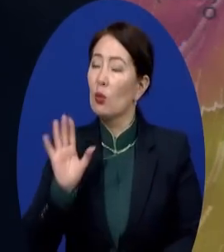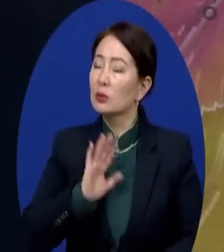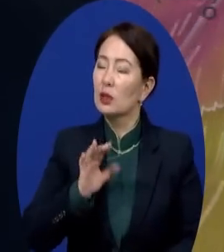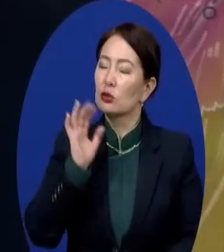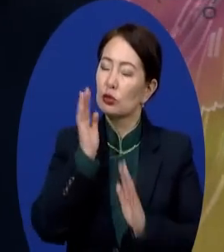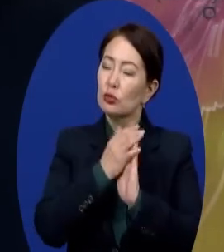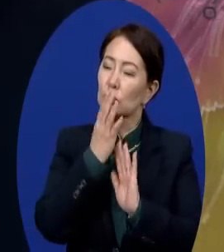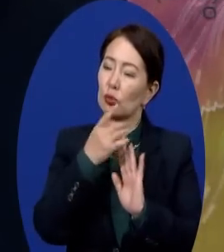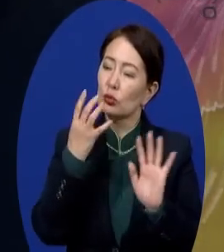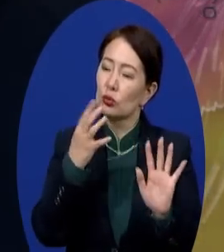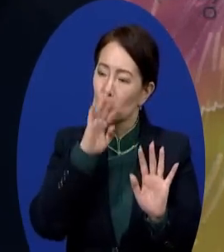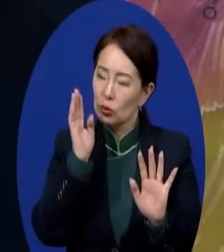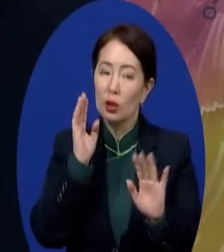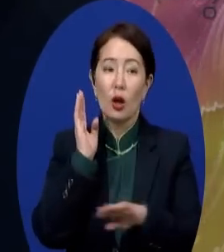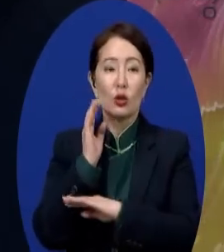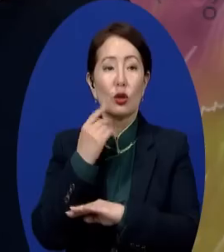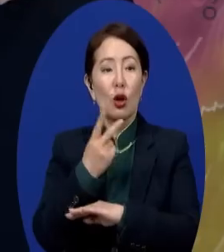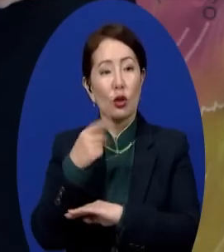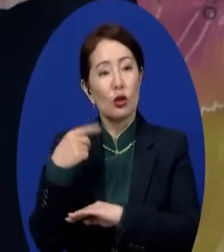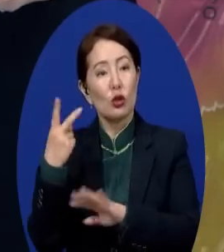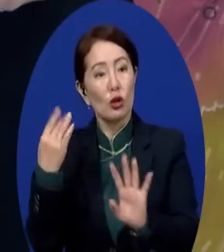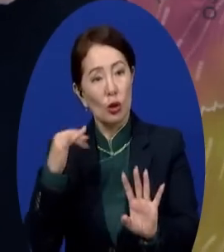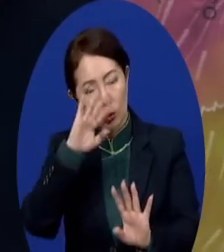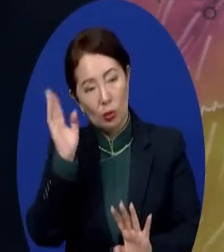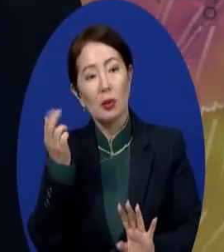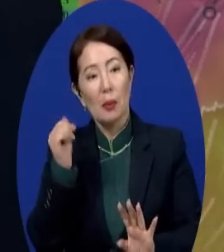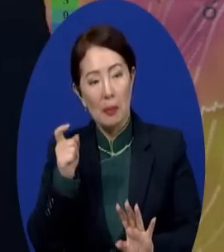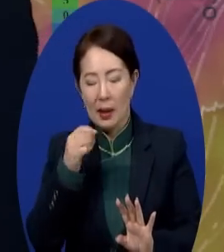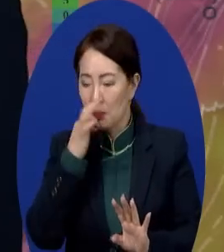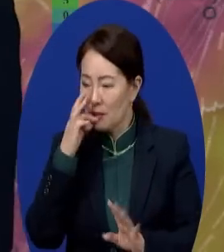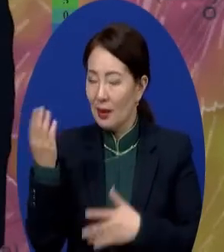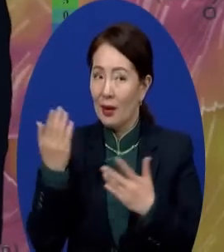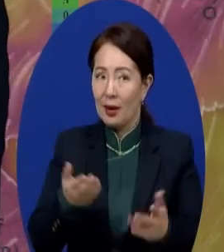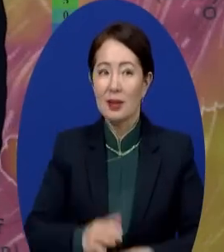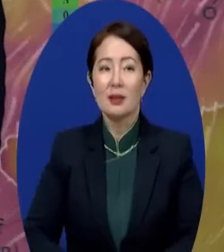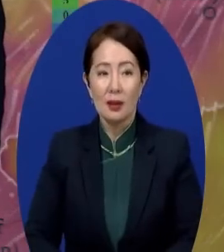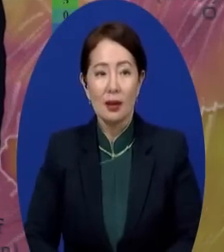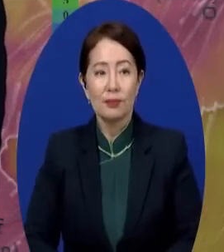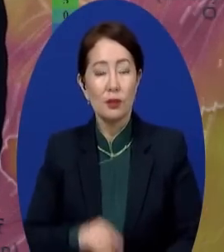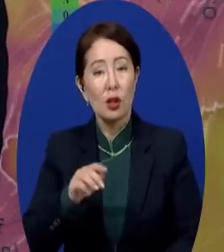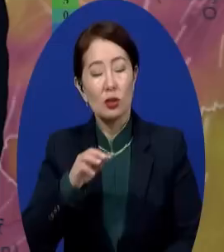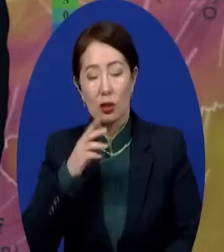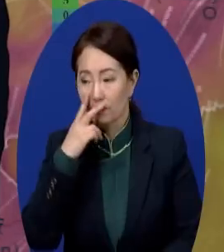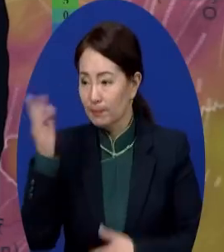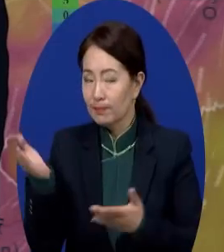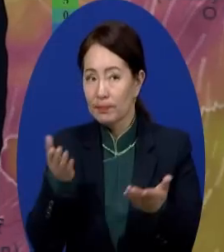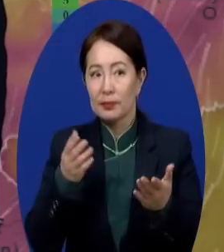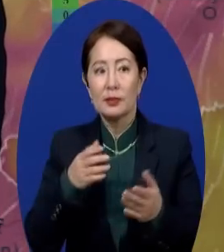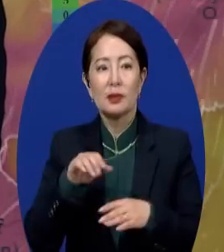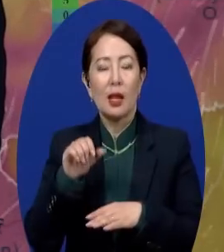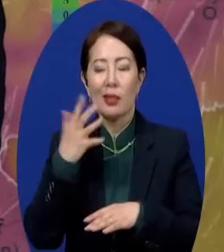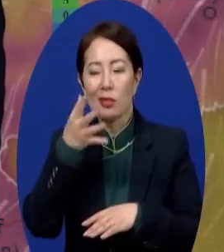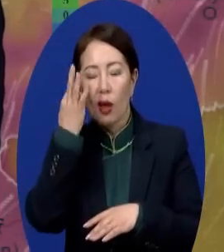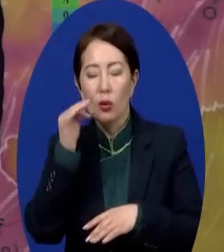шөнөө 4-9 градус дулаан, өдөртөө 22-27 градус дулаан байх үржилсэн мэдээ гарсан байна. Одоо зөвхөн та бүхэнд лекцнээс Амиг хотуудын 5